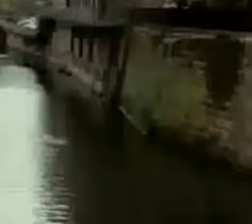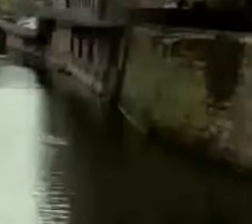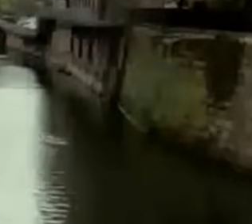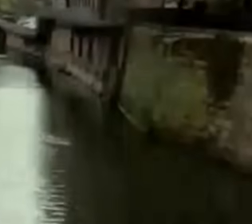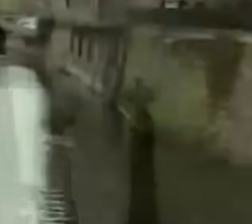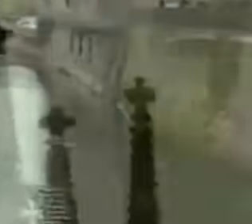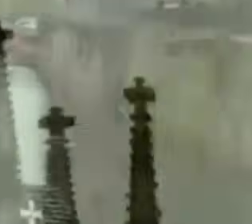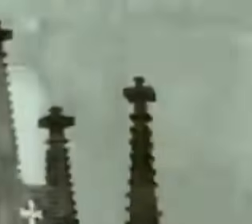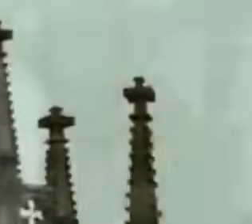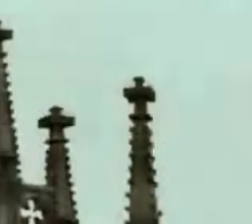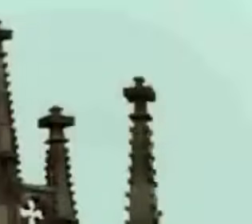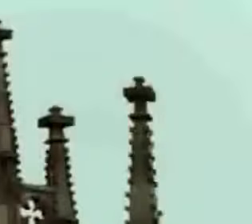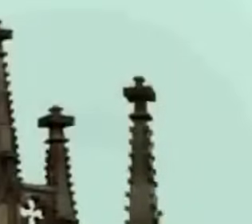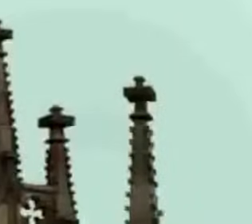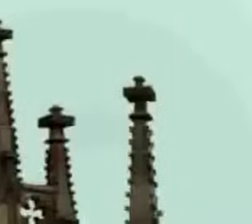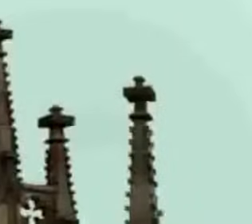Peknitz Nehri ile kilise.